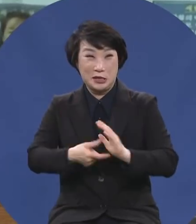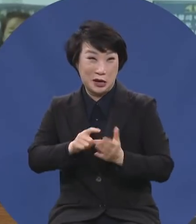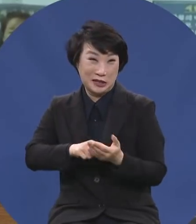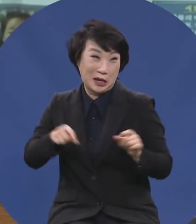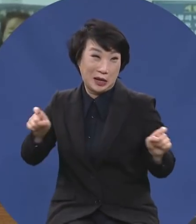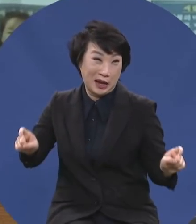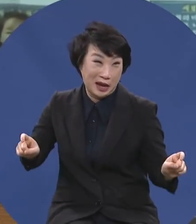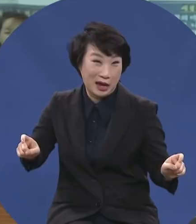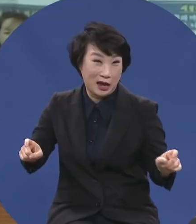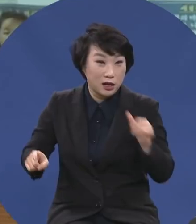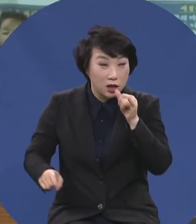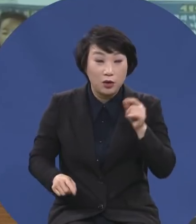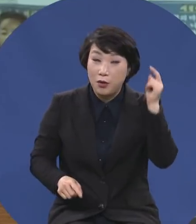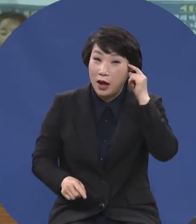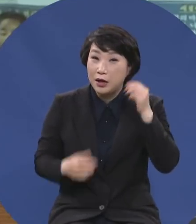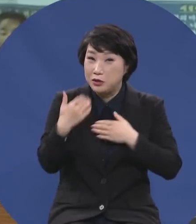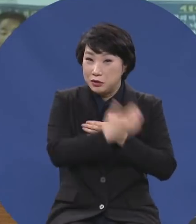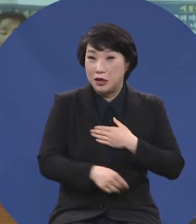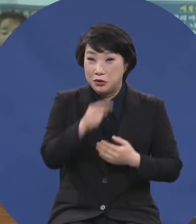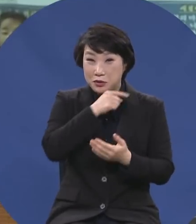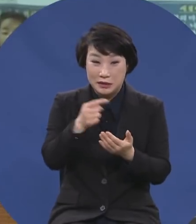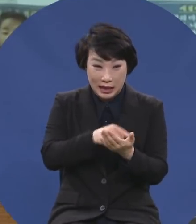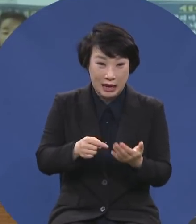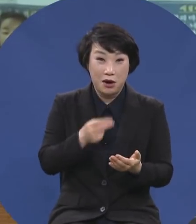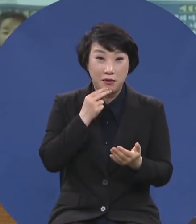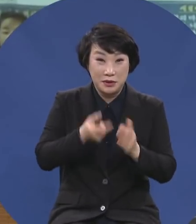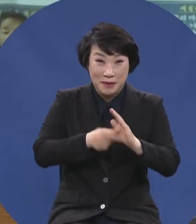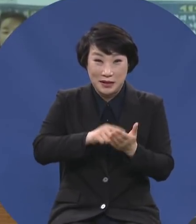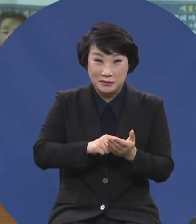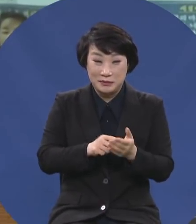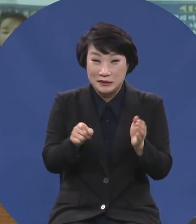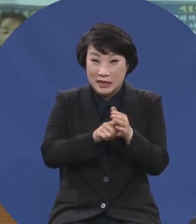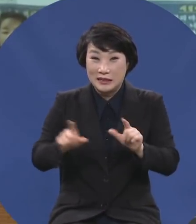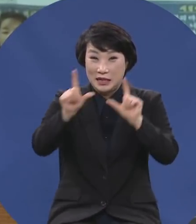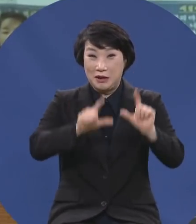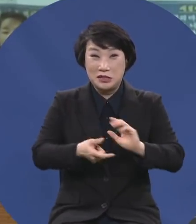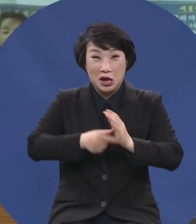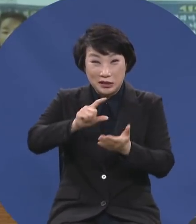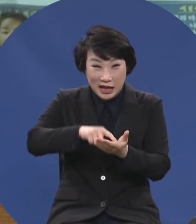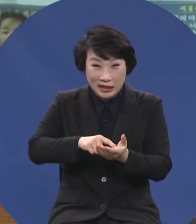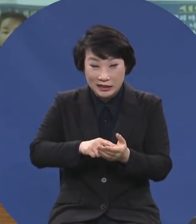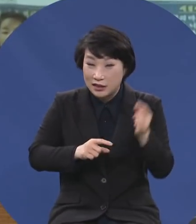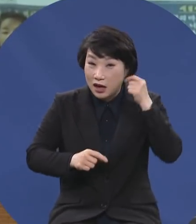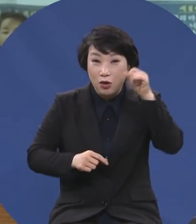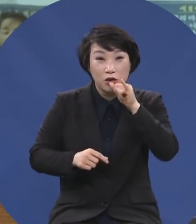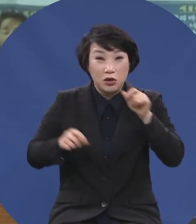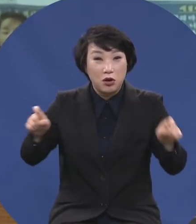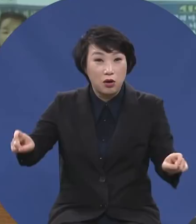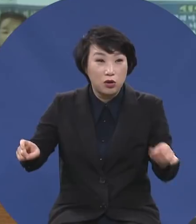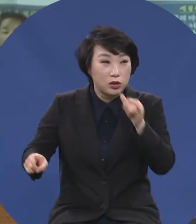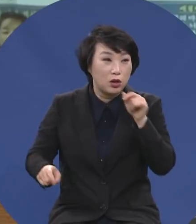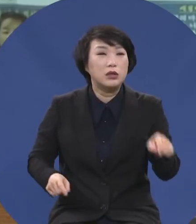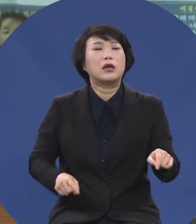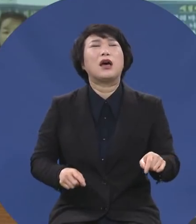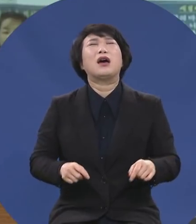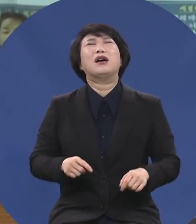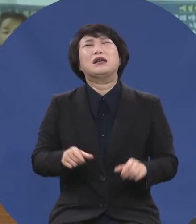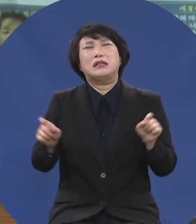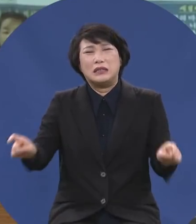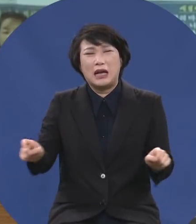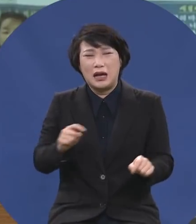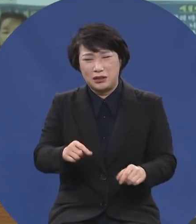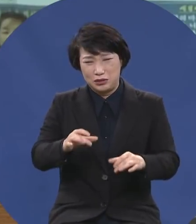왜? 육신이 손해가 안 볼 만큼 하자는 것입니다. 적당히란 말이 얼마나 두렵고 얼마나